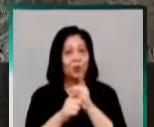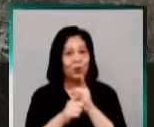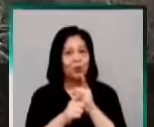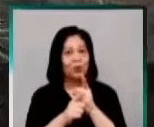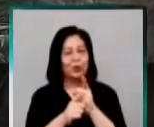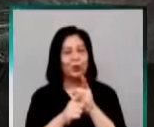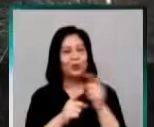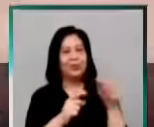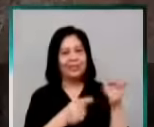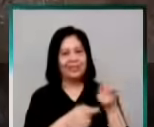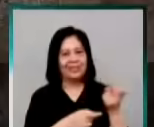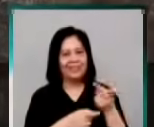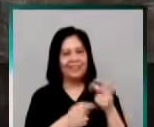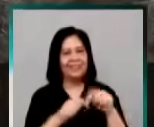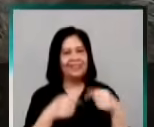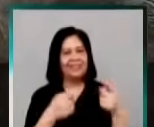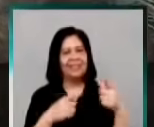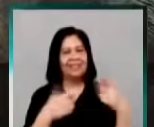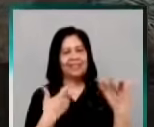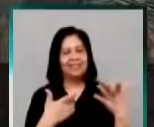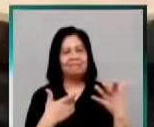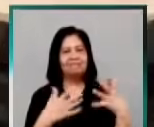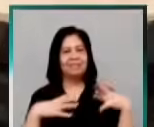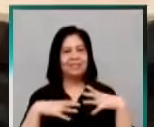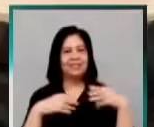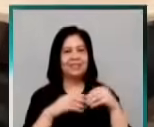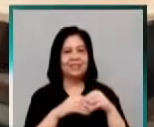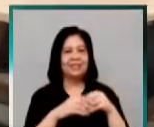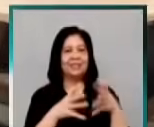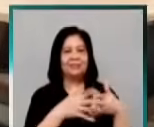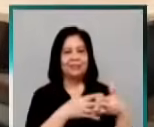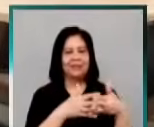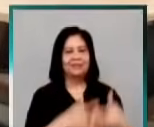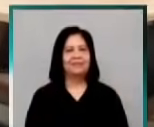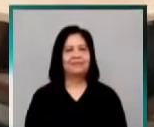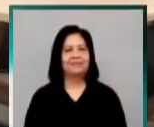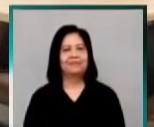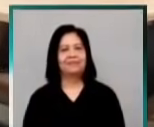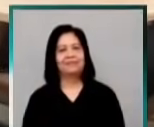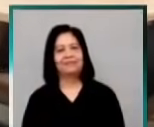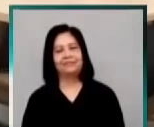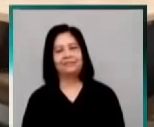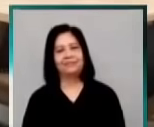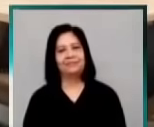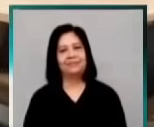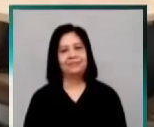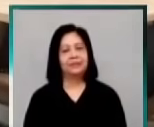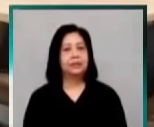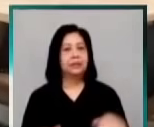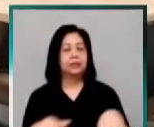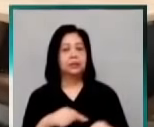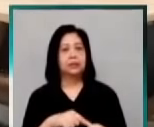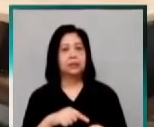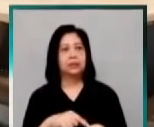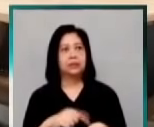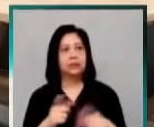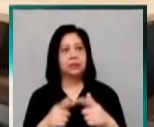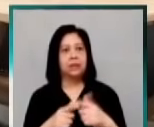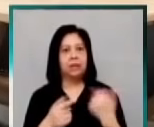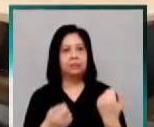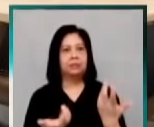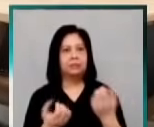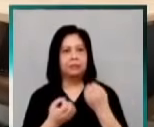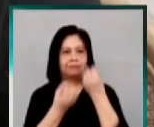habang nagbabakasyon sa Amerika. Ito yung time na nakapag-out kami.